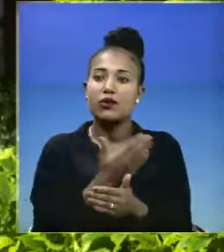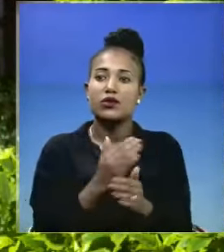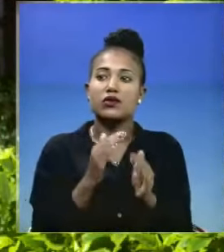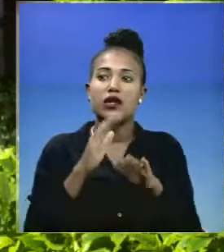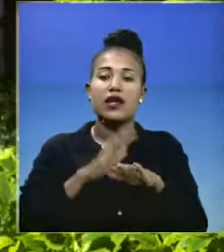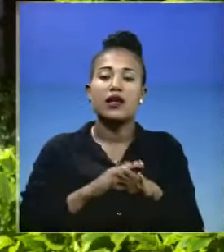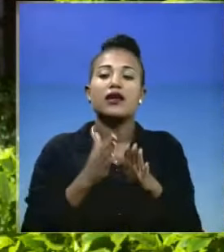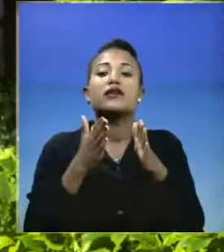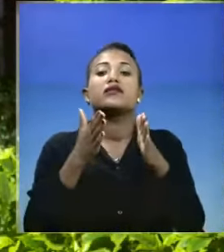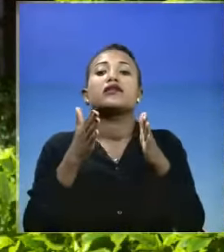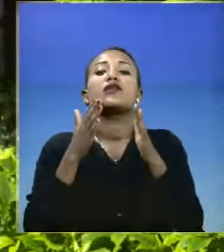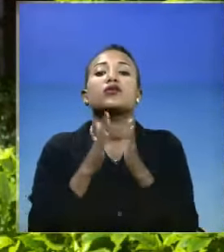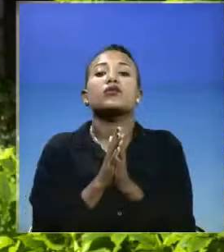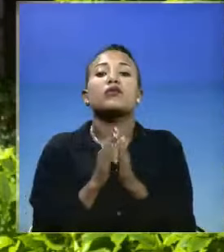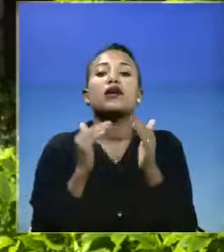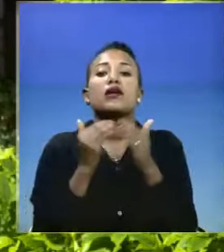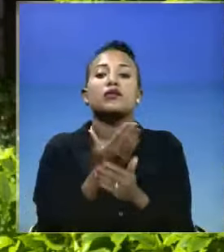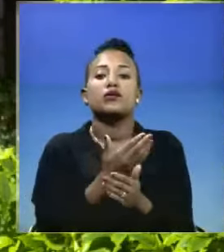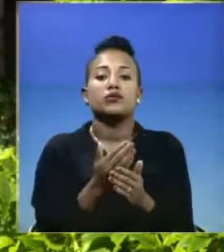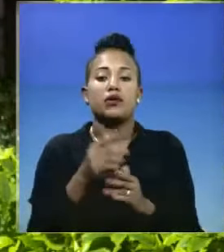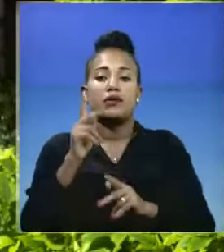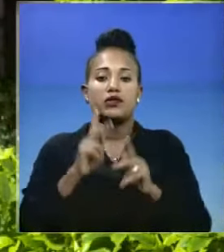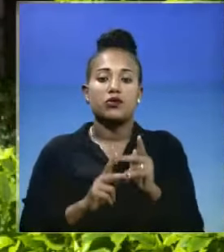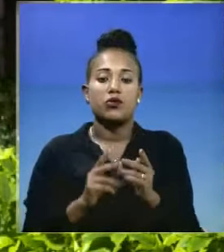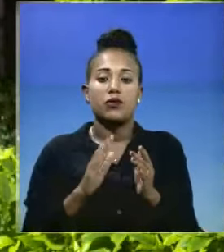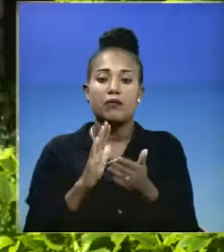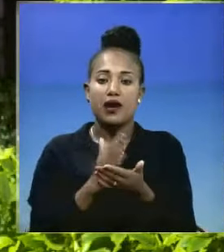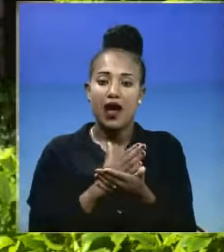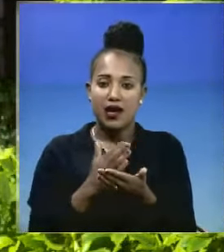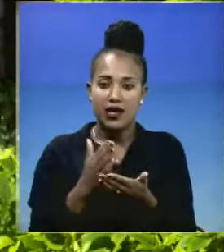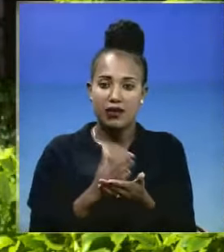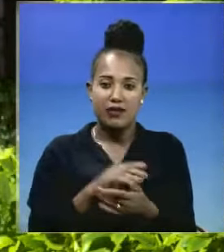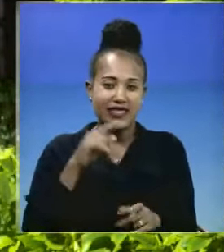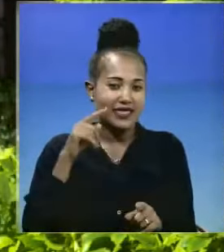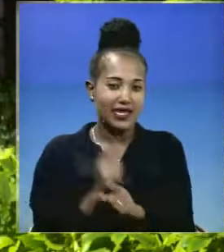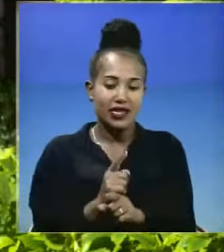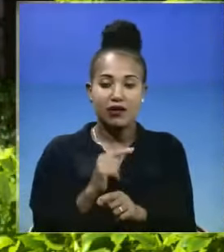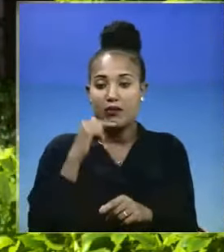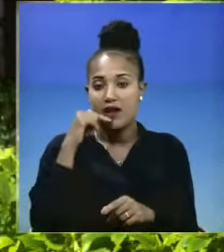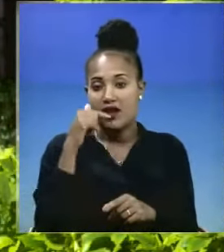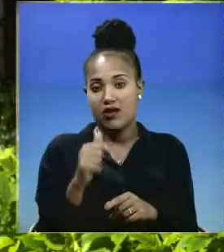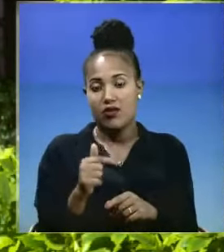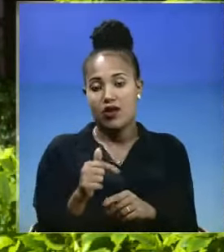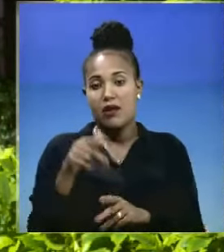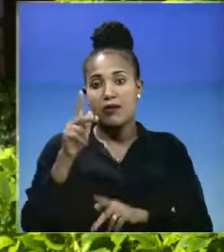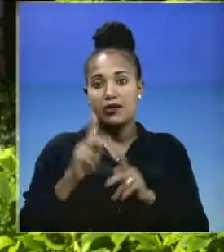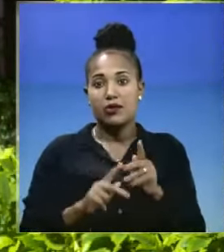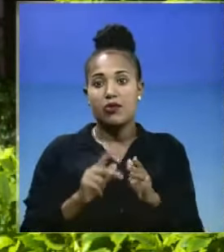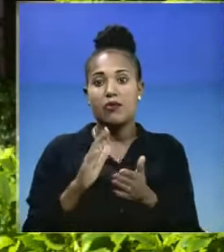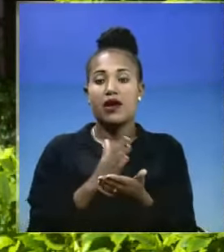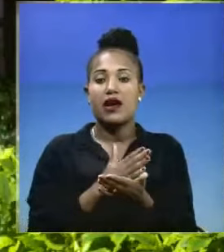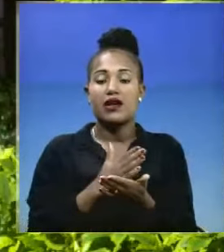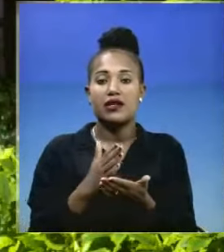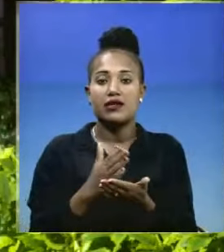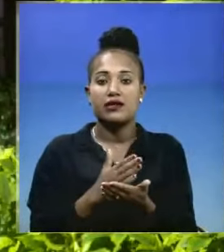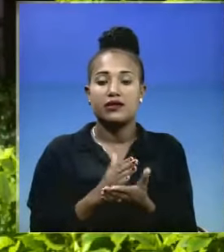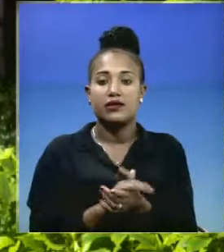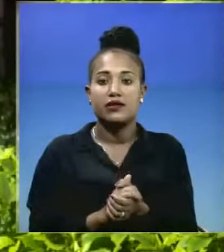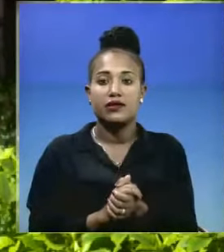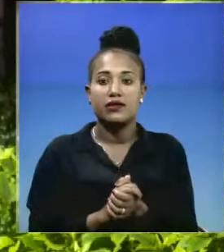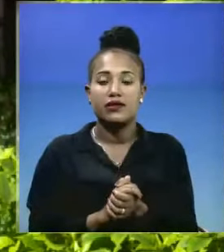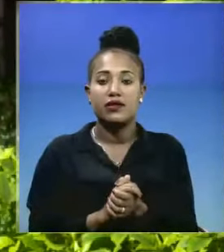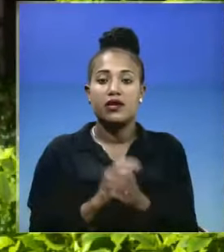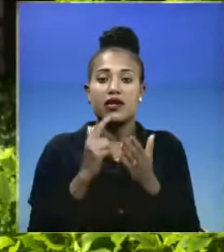የሚያቀራርቡ ነገሮች ላይ እንዲያተኩሩ የሚያቀራርቡ ነገሮች በህብረተሰቡ መካከል በእርግጠኝነት የምናገረው በህብረተሰቡ መካከል